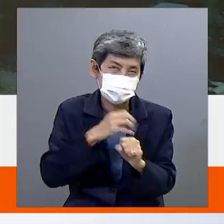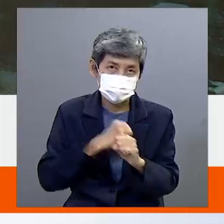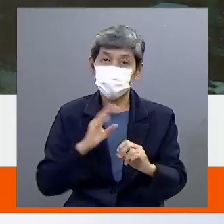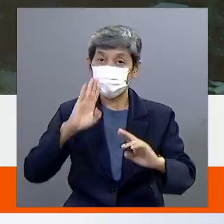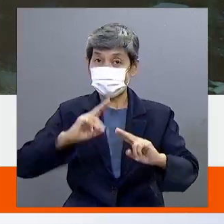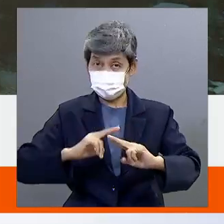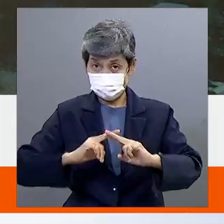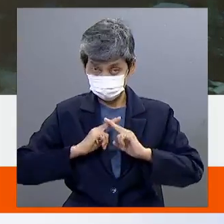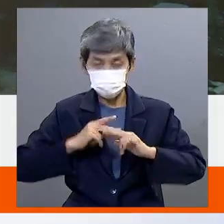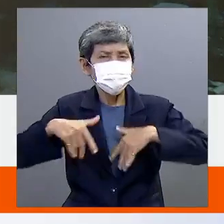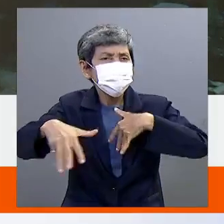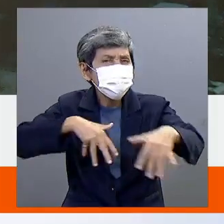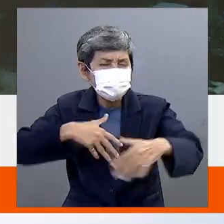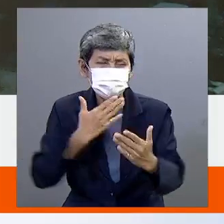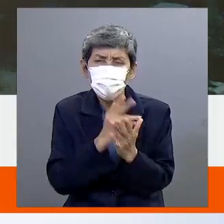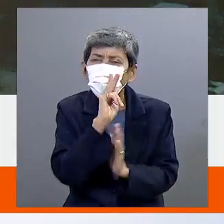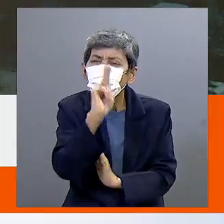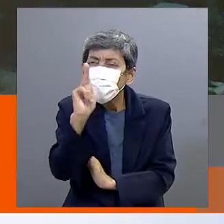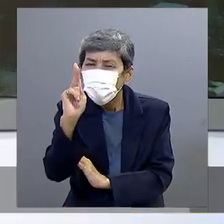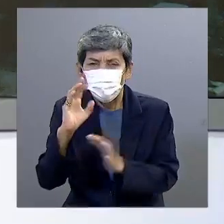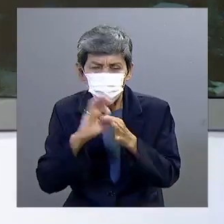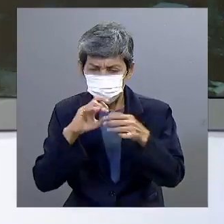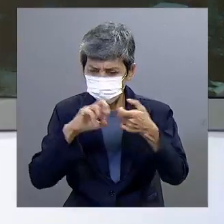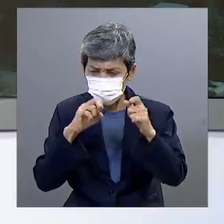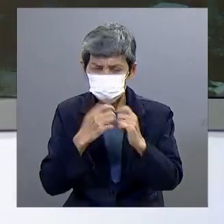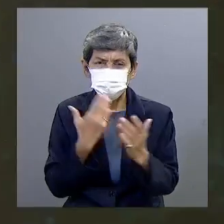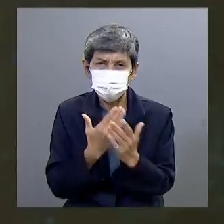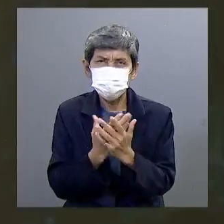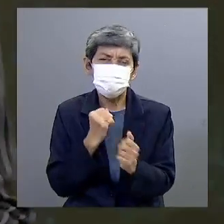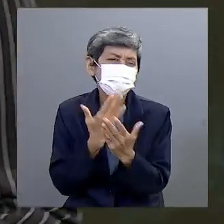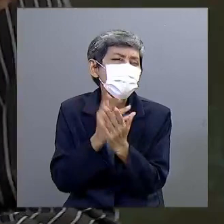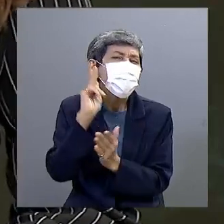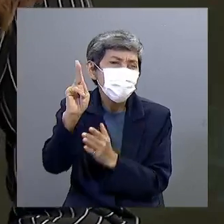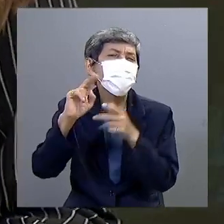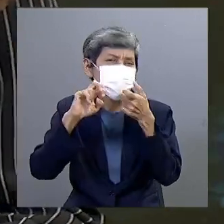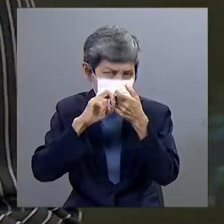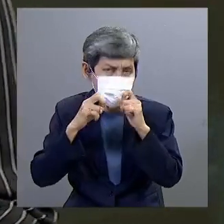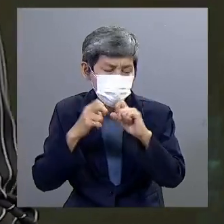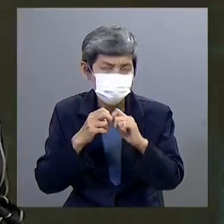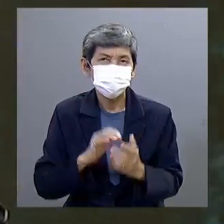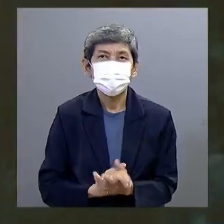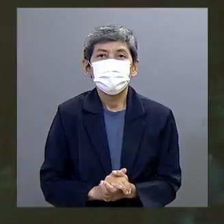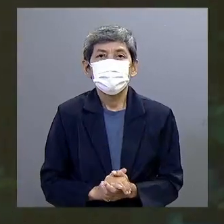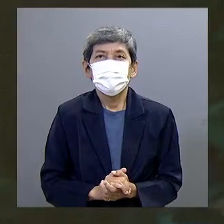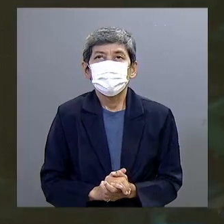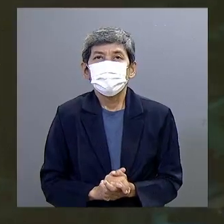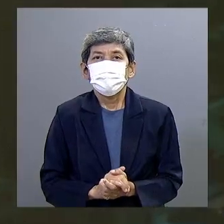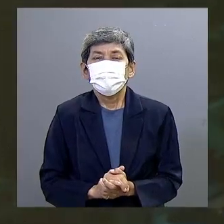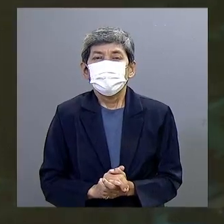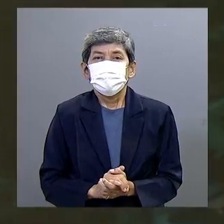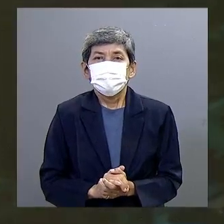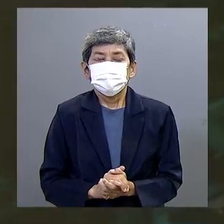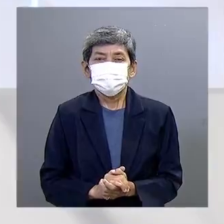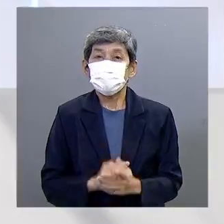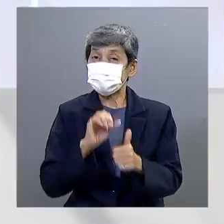ประชาชนที่มีหนี้สินเพราะว่าเป็นห่วงผลกระทบต่อต้นทุนการกู้ยืมค่ะแต่ว่านายสุภวุฒิสายเชื้อที่ปรึกษาสถา